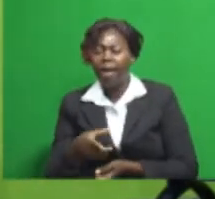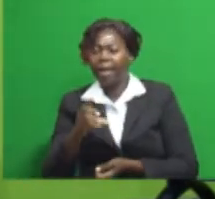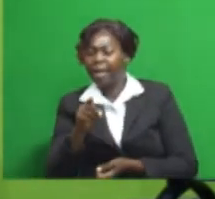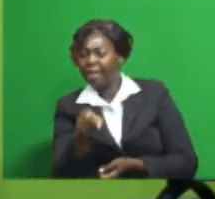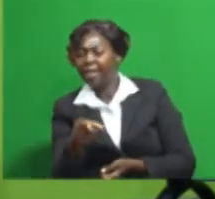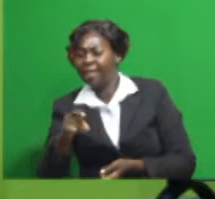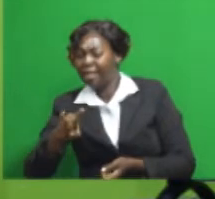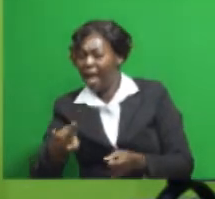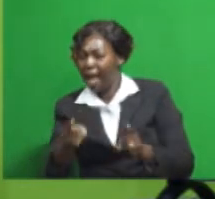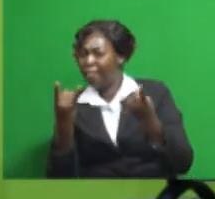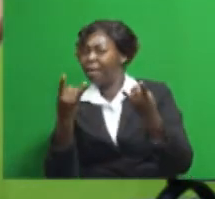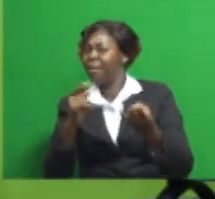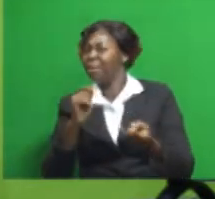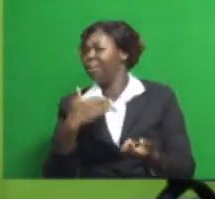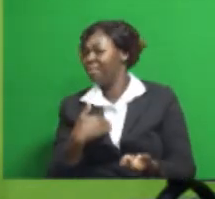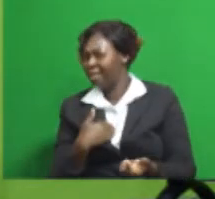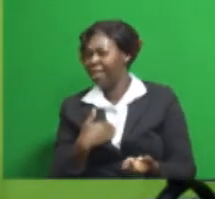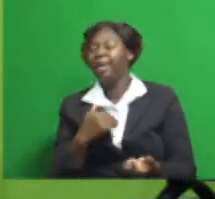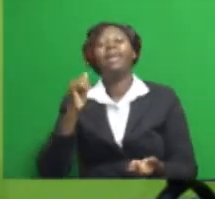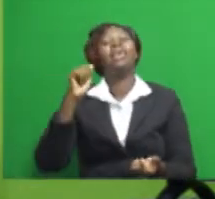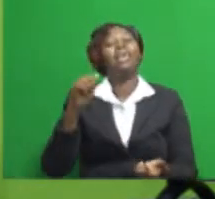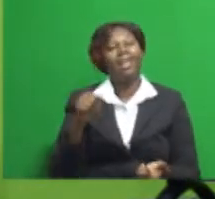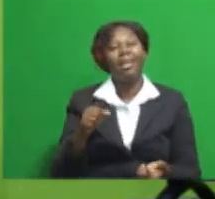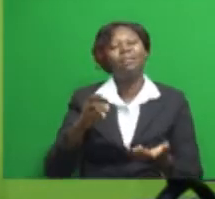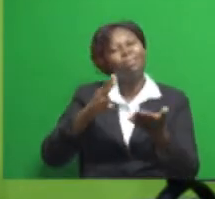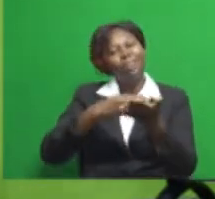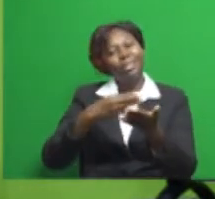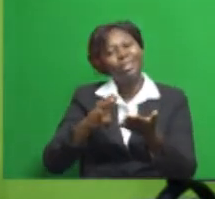verse 7. Inobva kuti mutumwa waJehovha